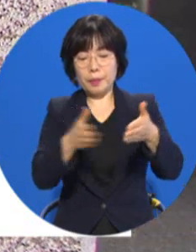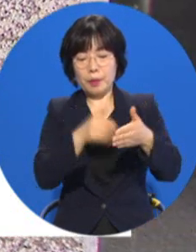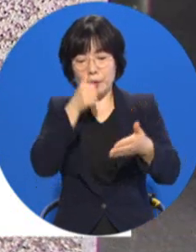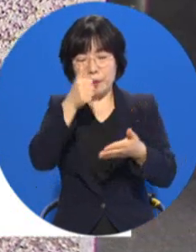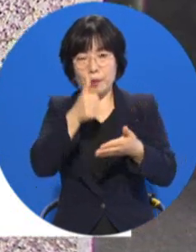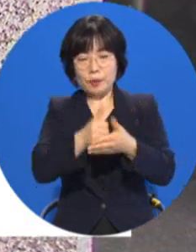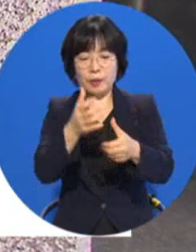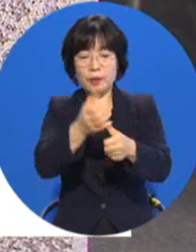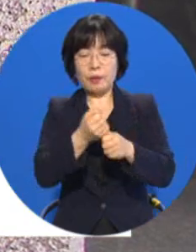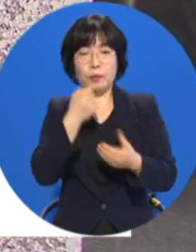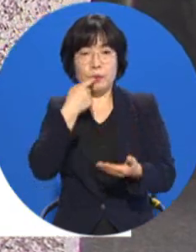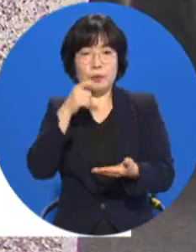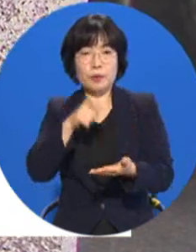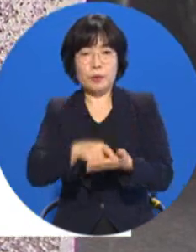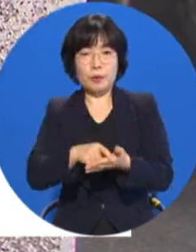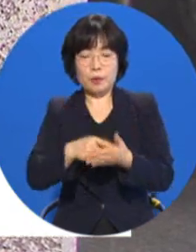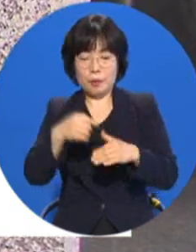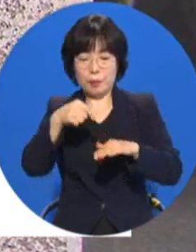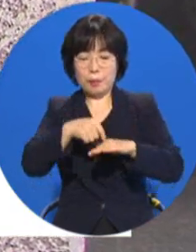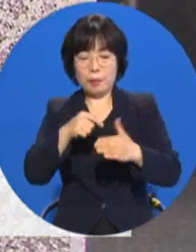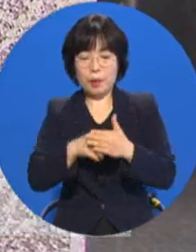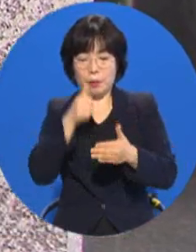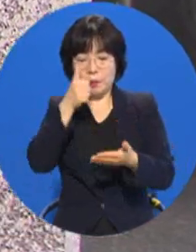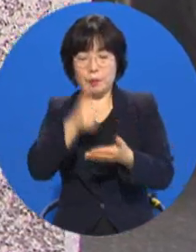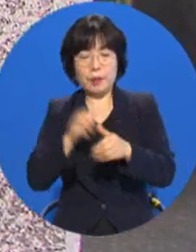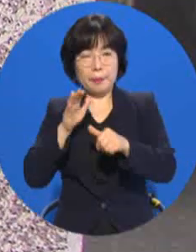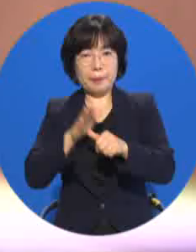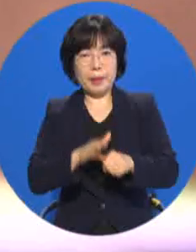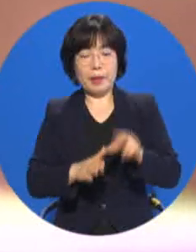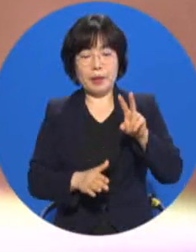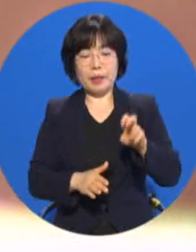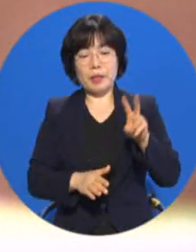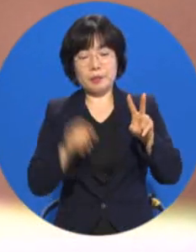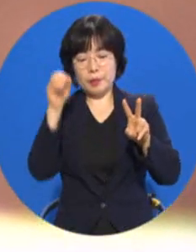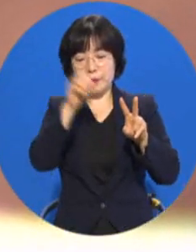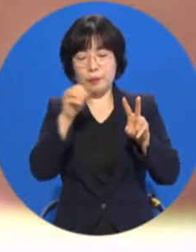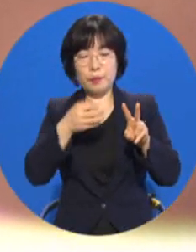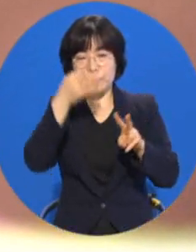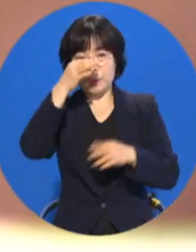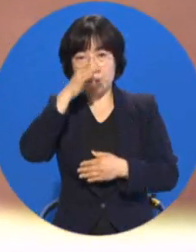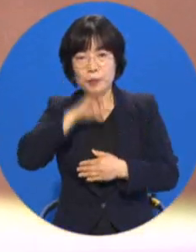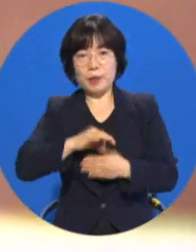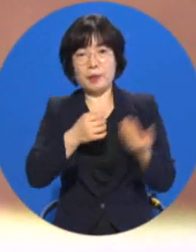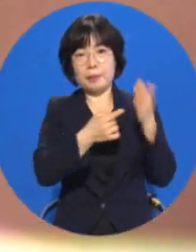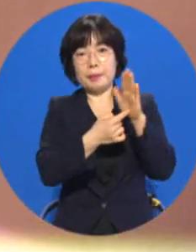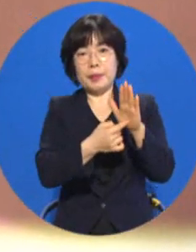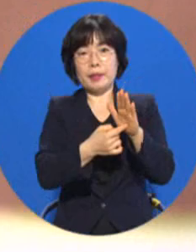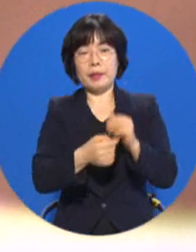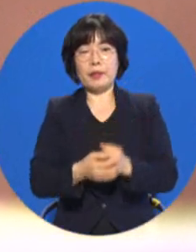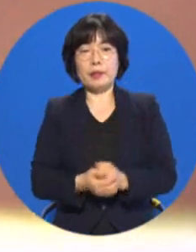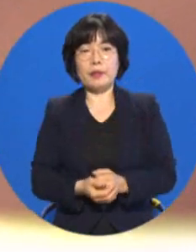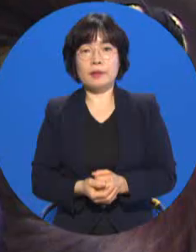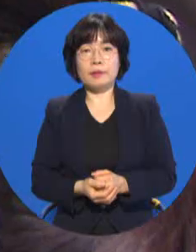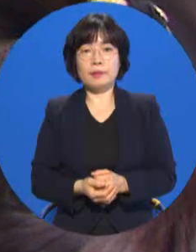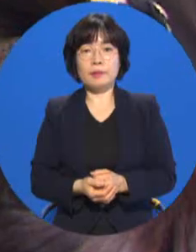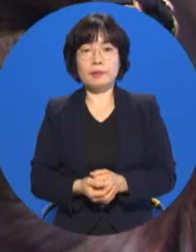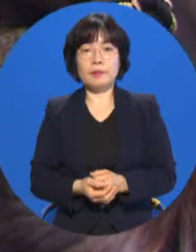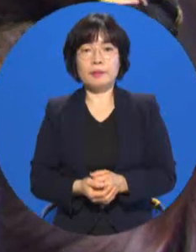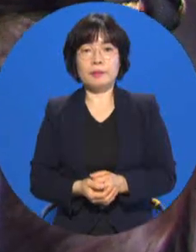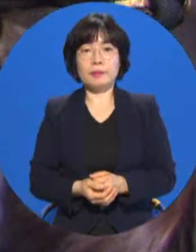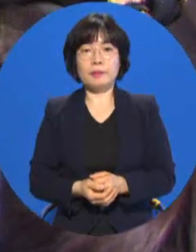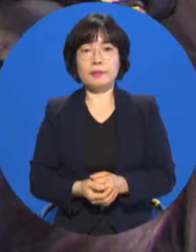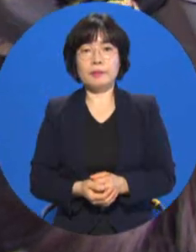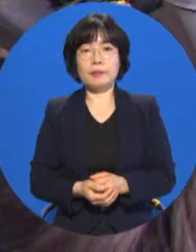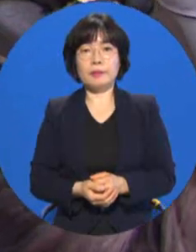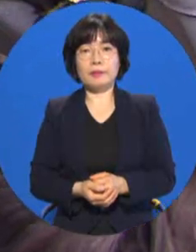범인 검거가 수월하고 심리적으로 범죄를 억제해 침입범죄가 약 22%가량 감소하는 효과가 있는